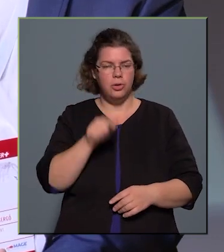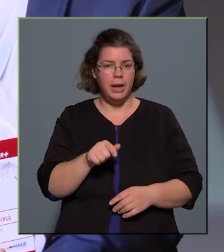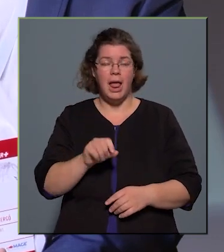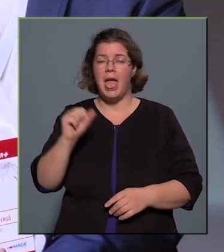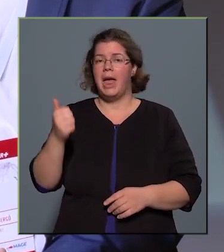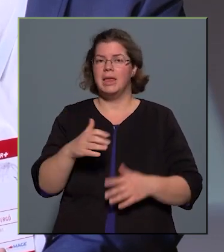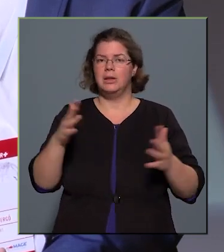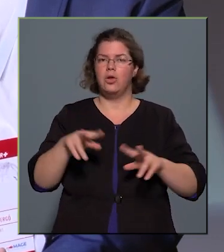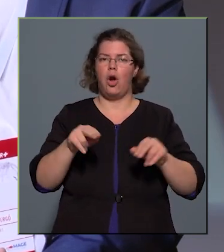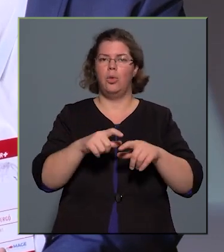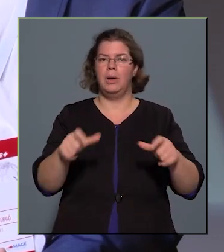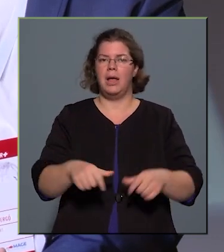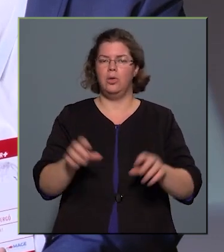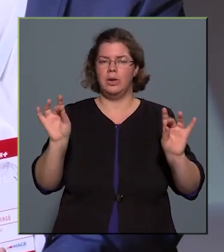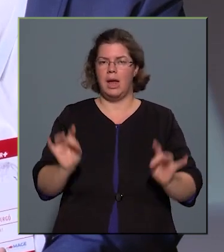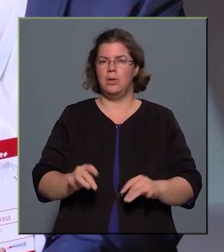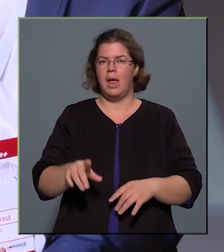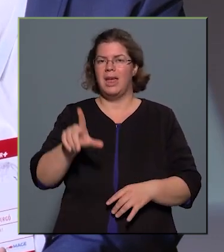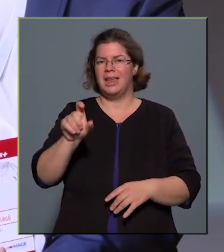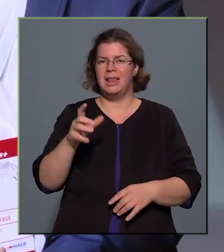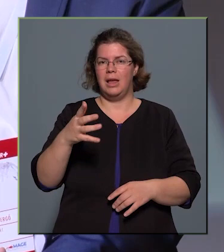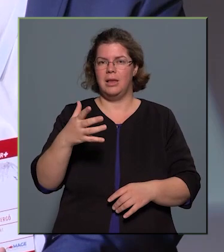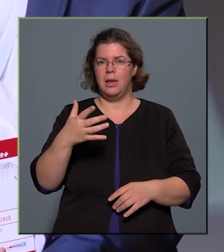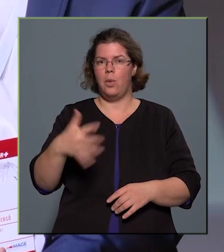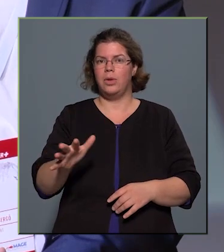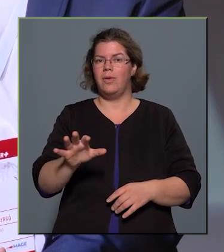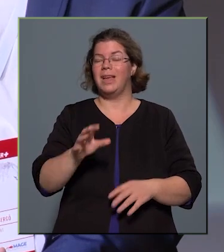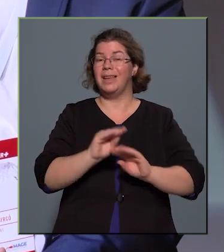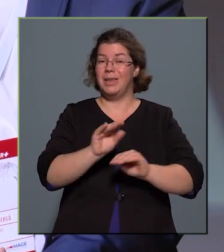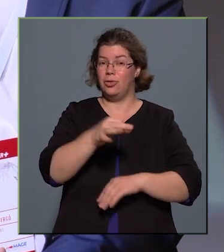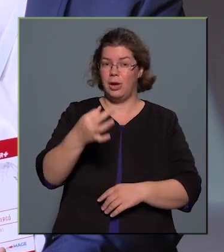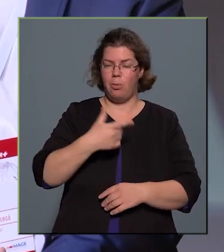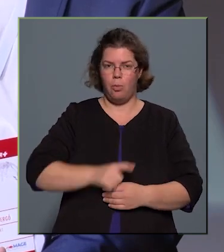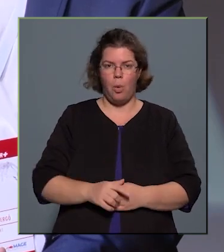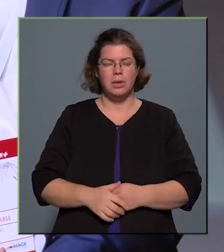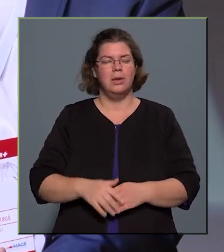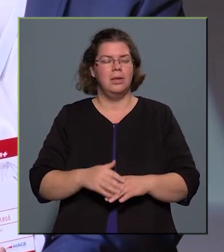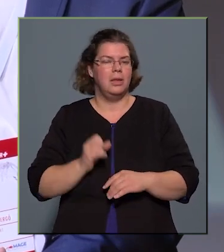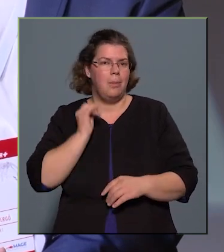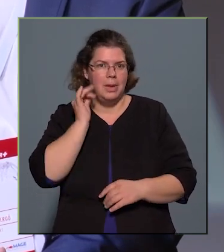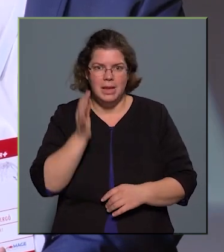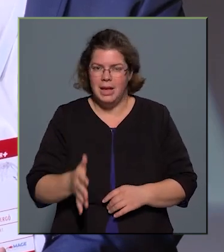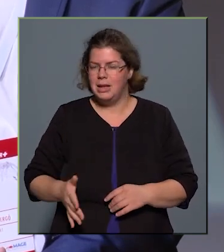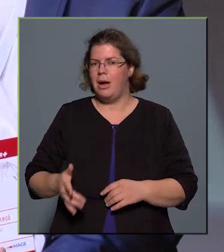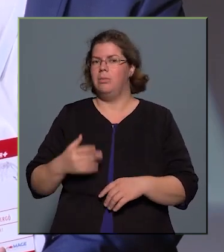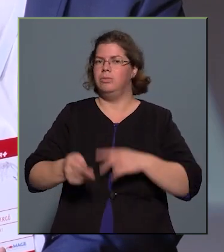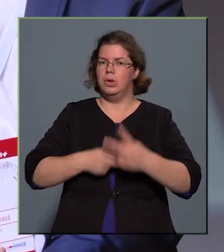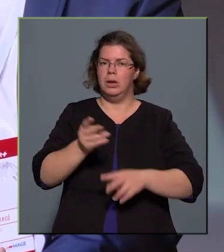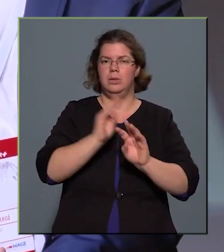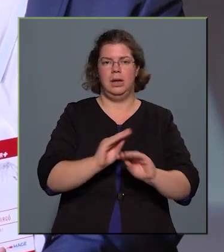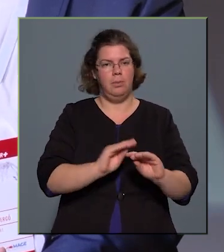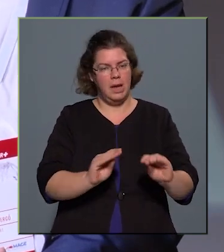nagy akkumulátorgyártónál, azt hiszem, hogy 250 képzési nap volt, tehát hogy ott szinte minden nap folytatódnak a